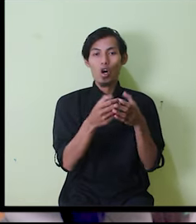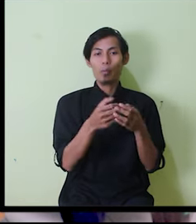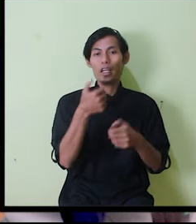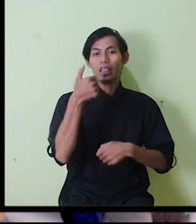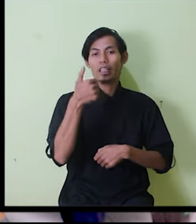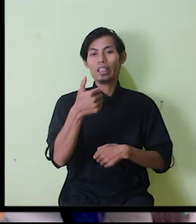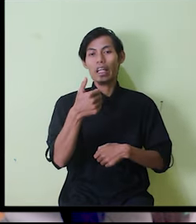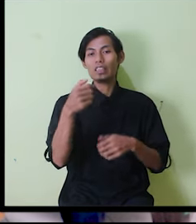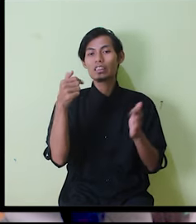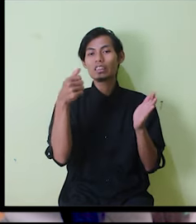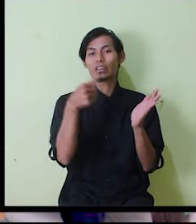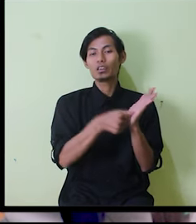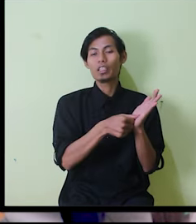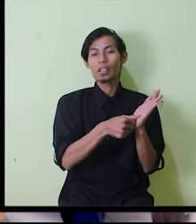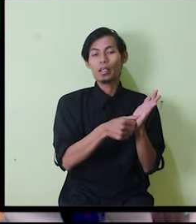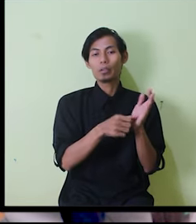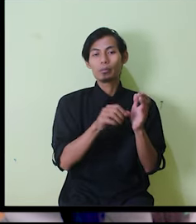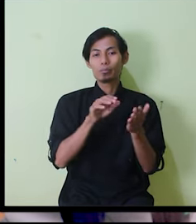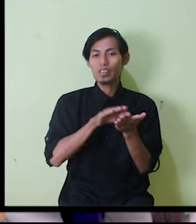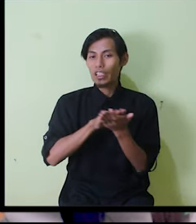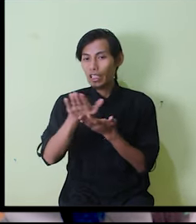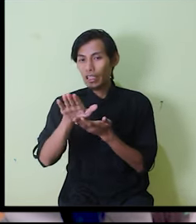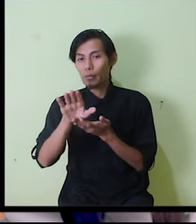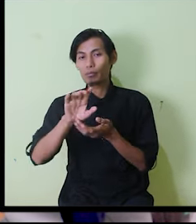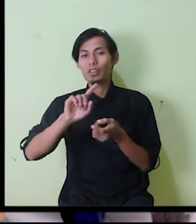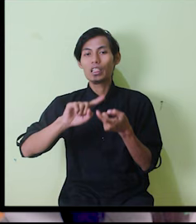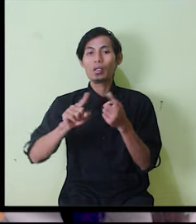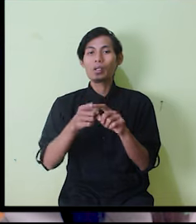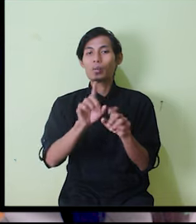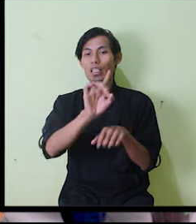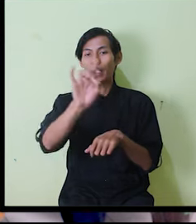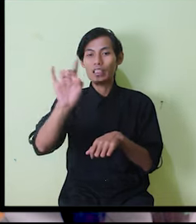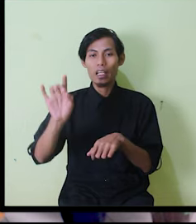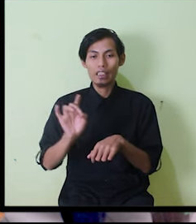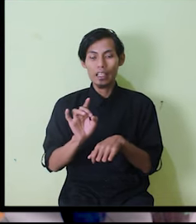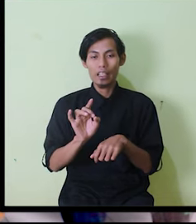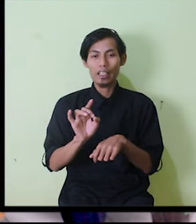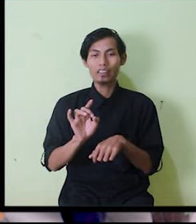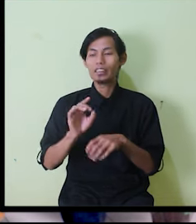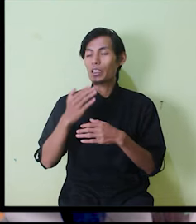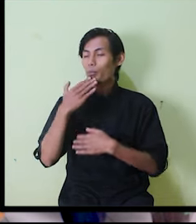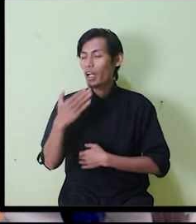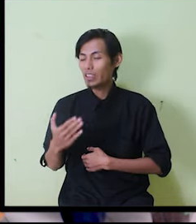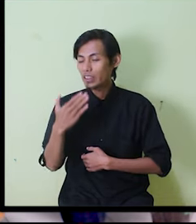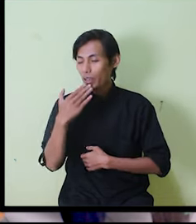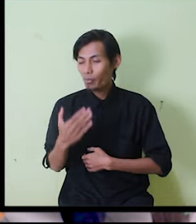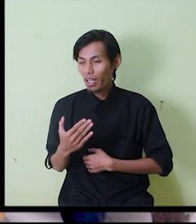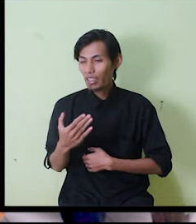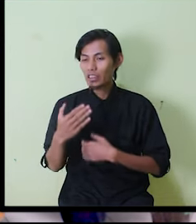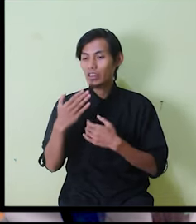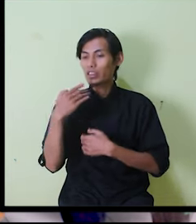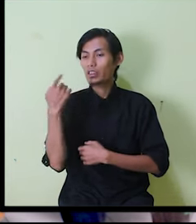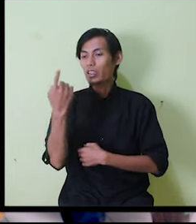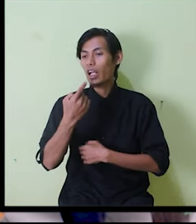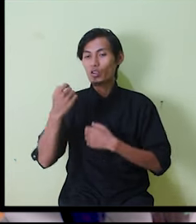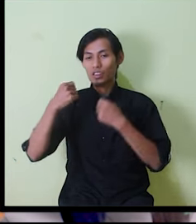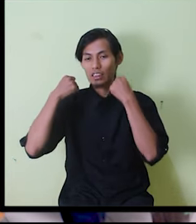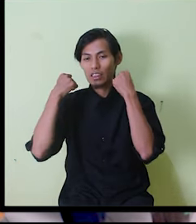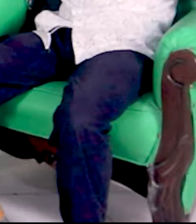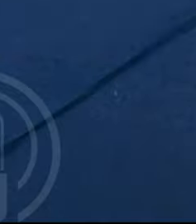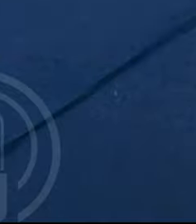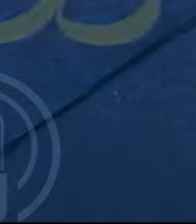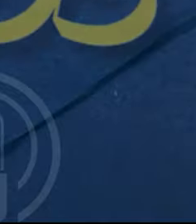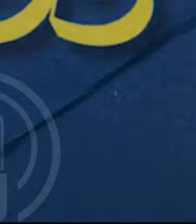teman-teman yang lain Terima kasih bapak Mas Andi Semoga selalu sehat salam inklusi